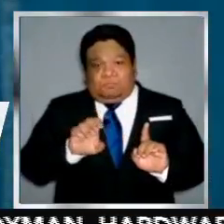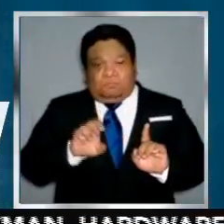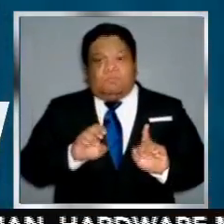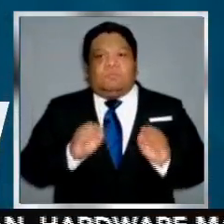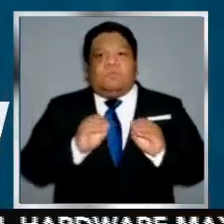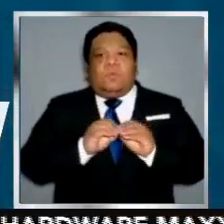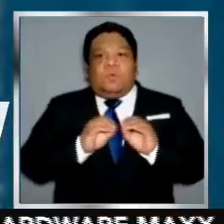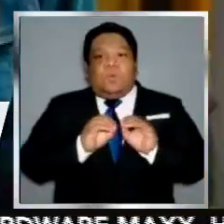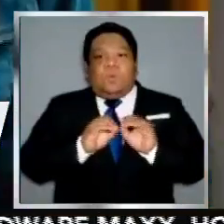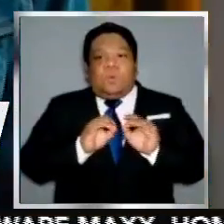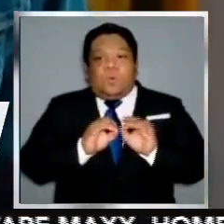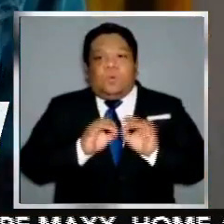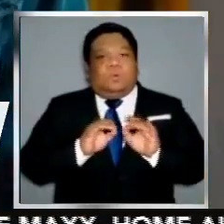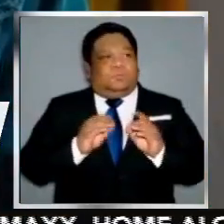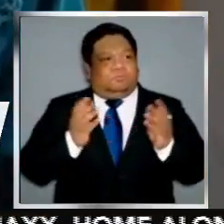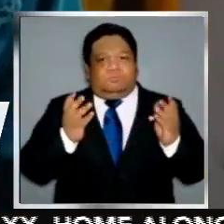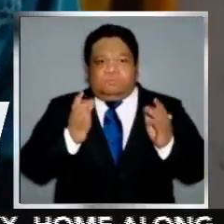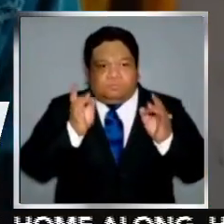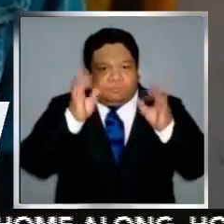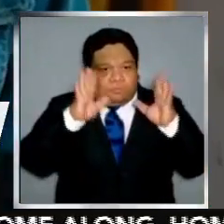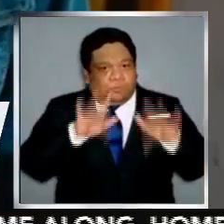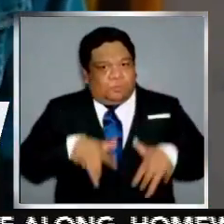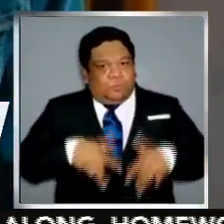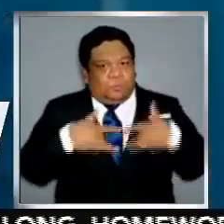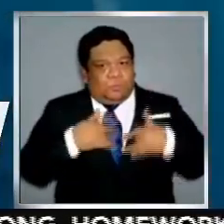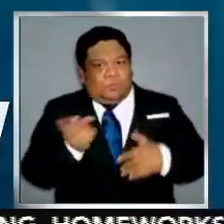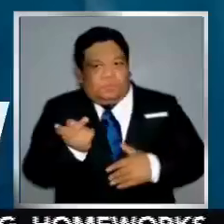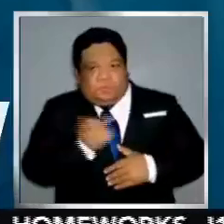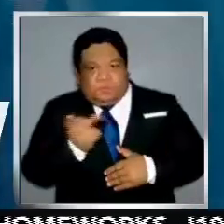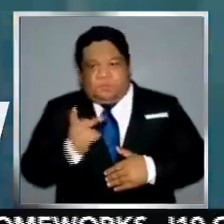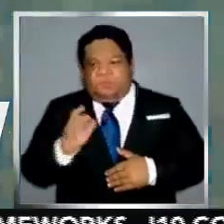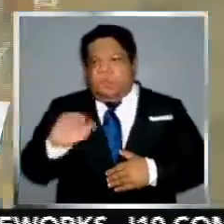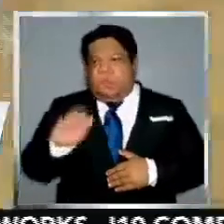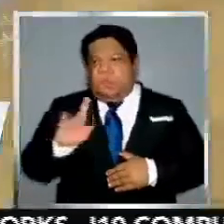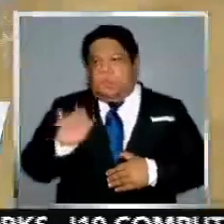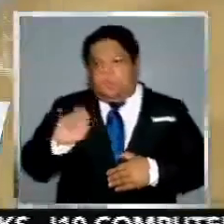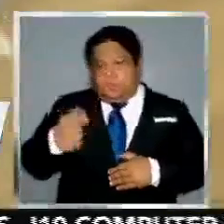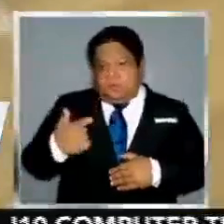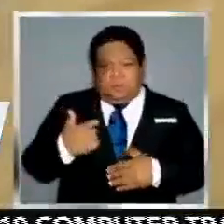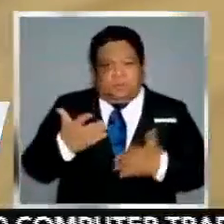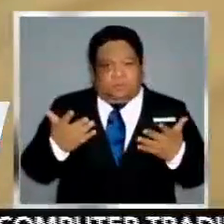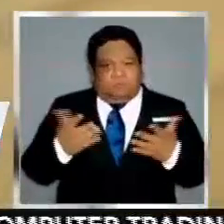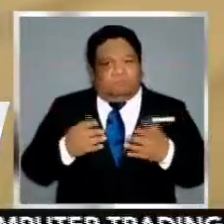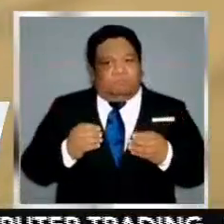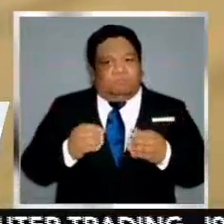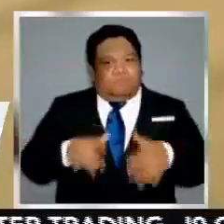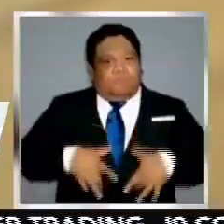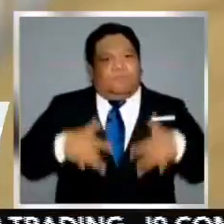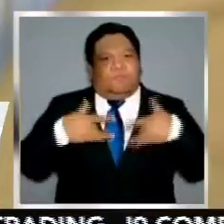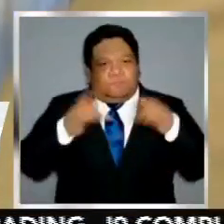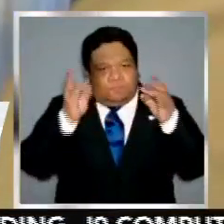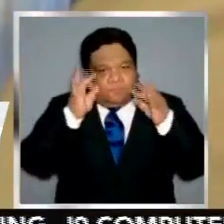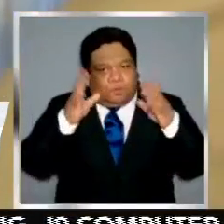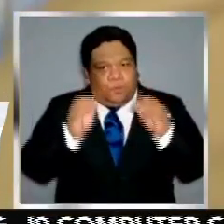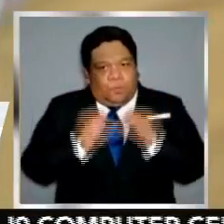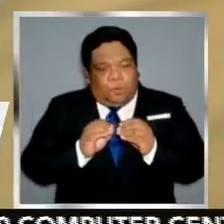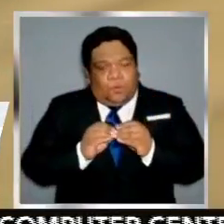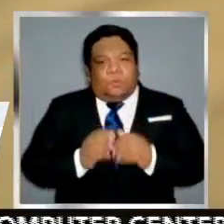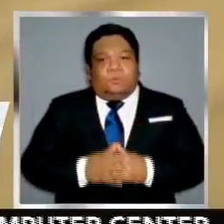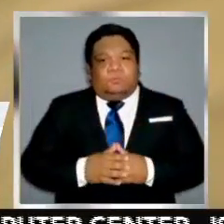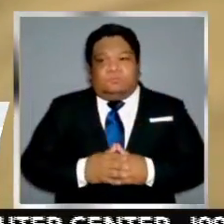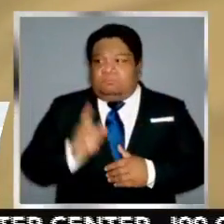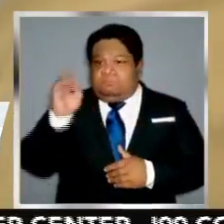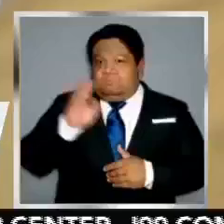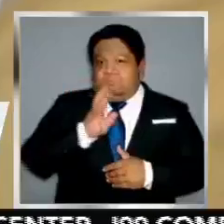ni Carding, played by David Licauco, sa kapahamakan. Makikita nyo kung bakit siya humahawak ng